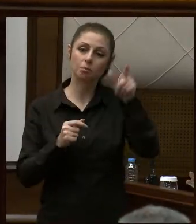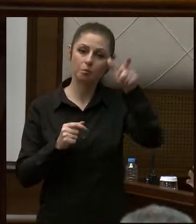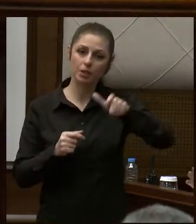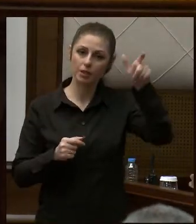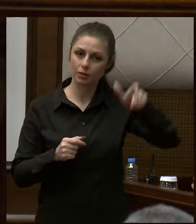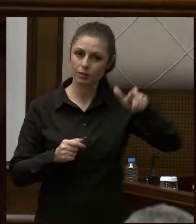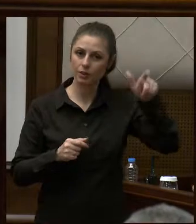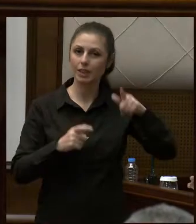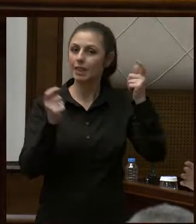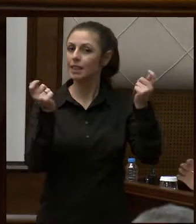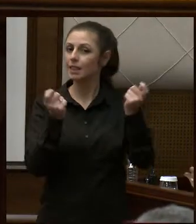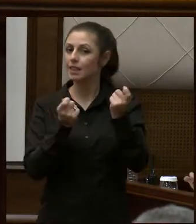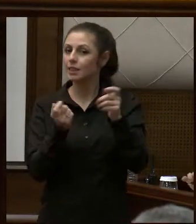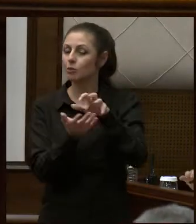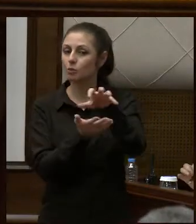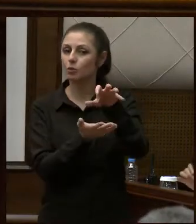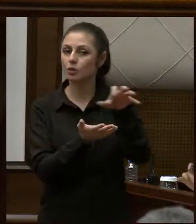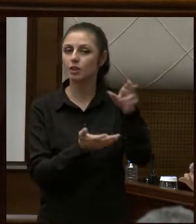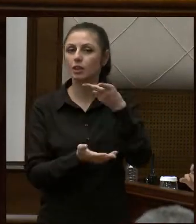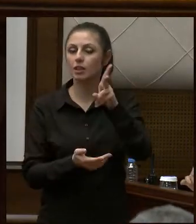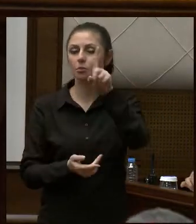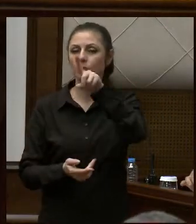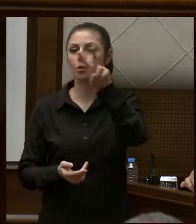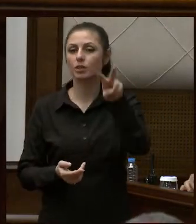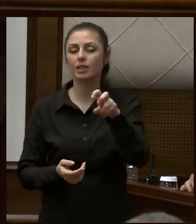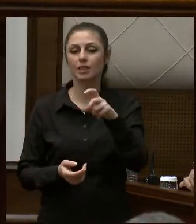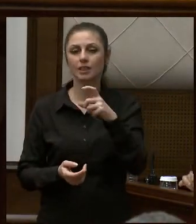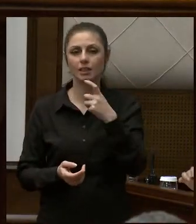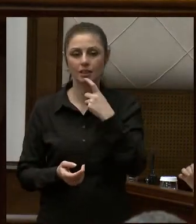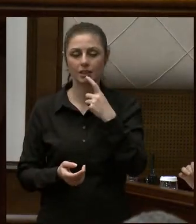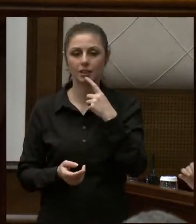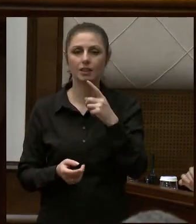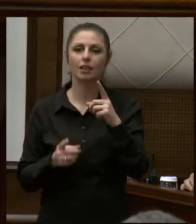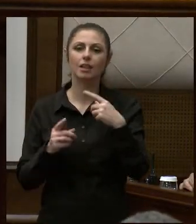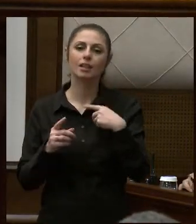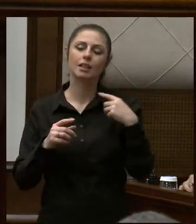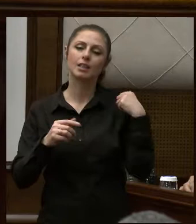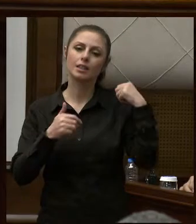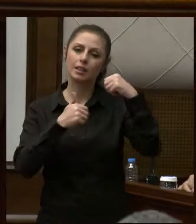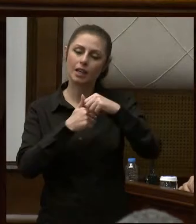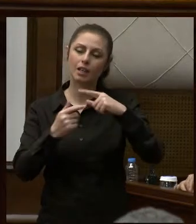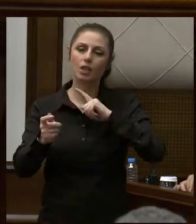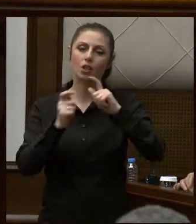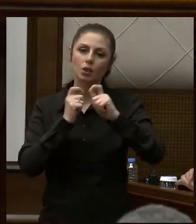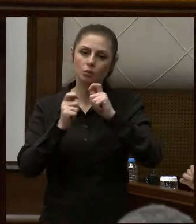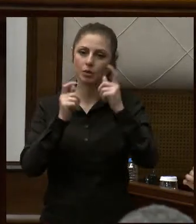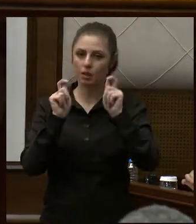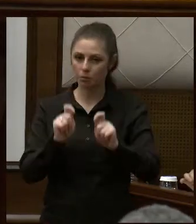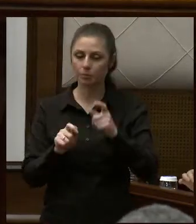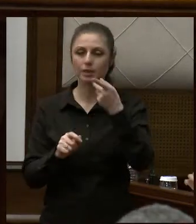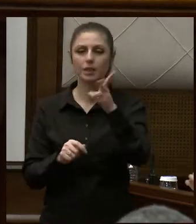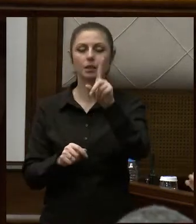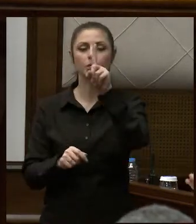personelin iş pozisyonlarının 2018 yılı için vize edilmesi ve 2018 yılında